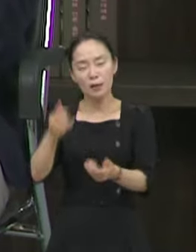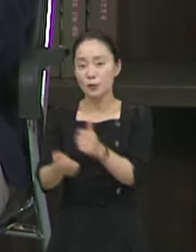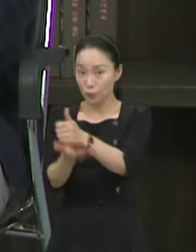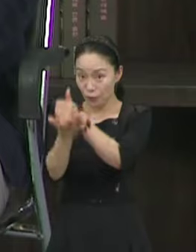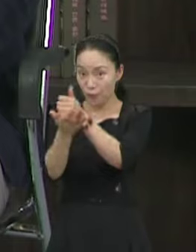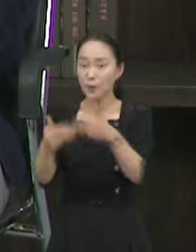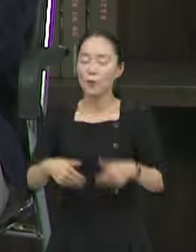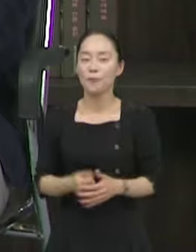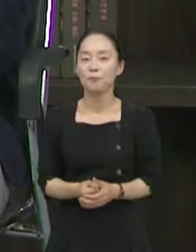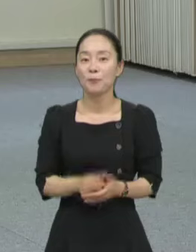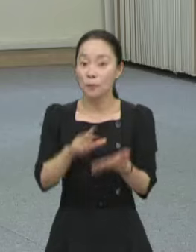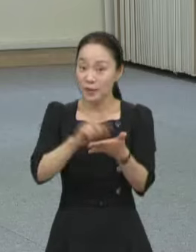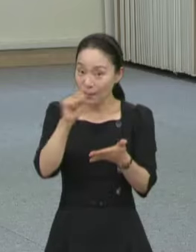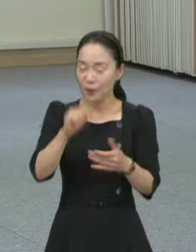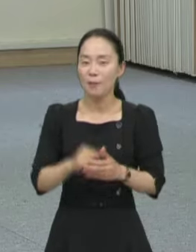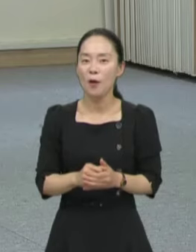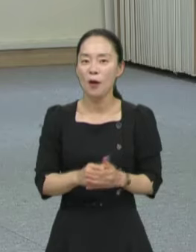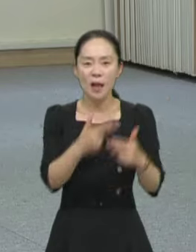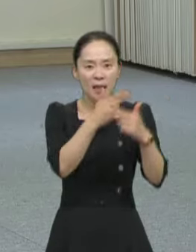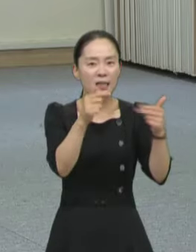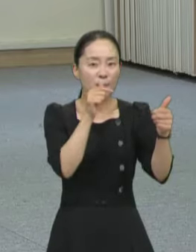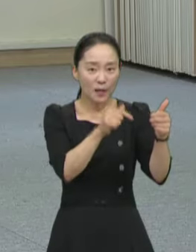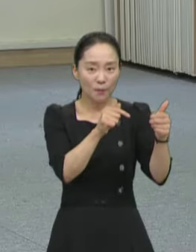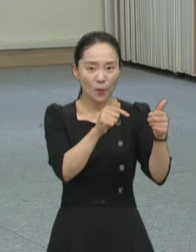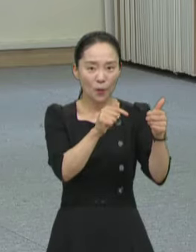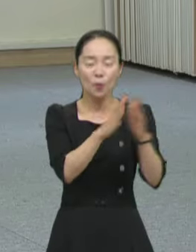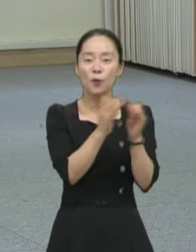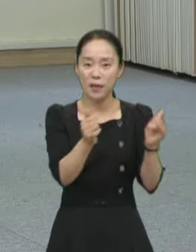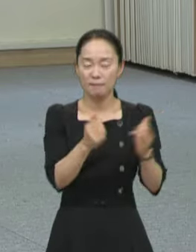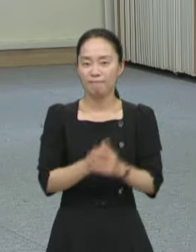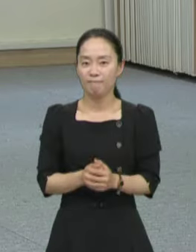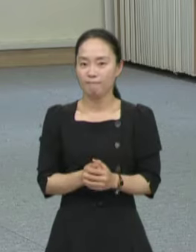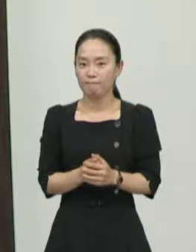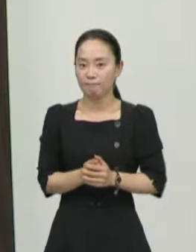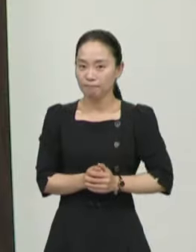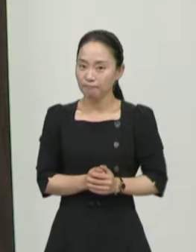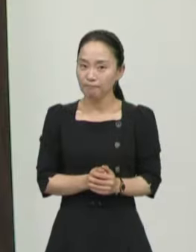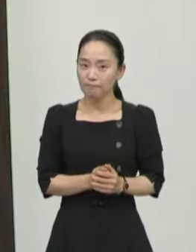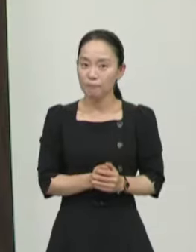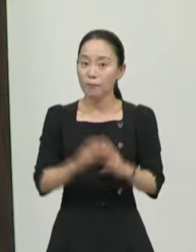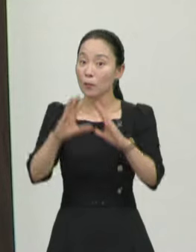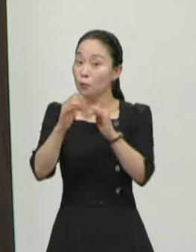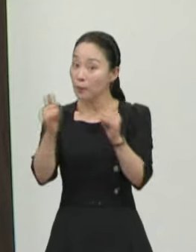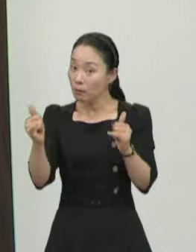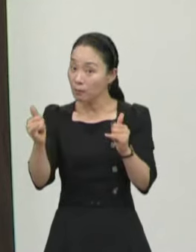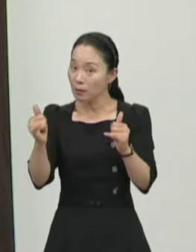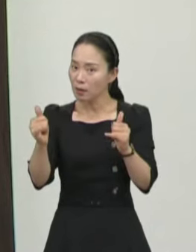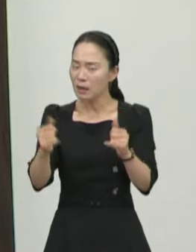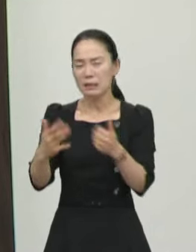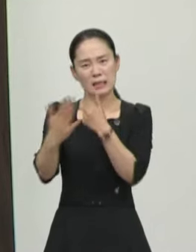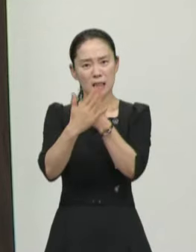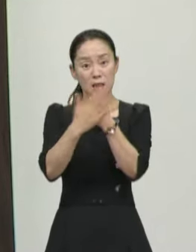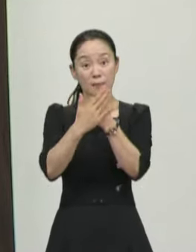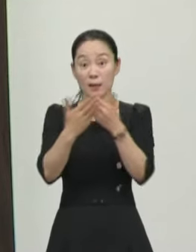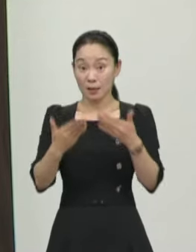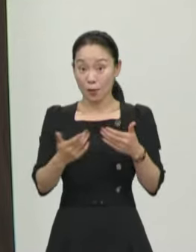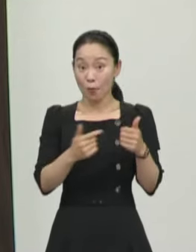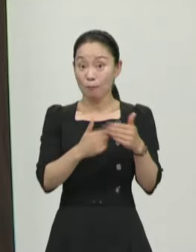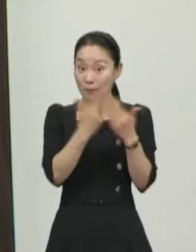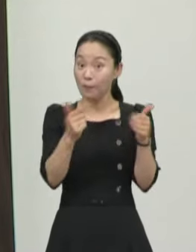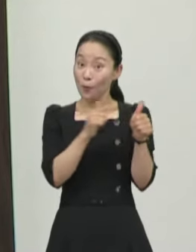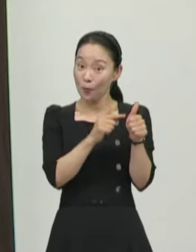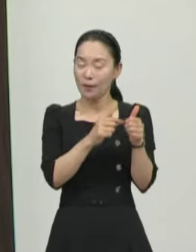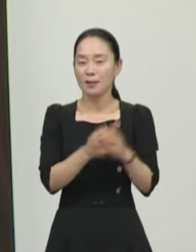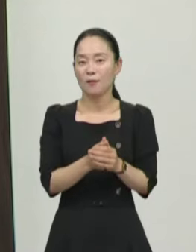근데 문제는 이재명 대표 본인입니다. 자, 이렇게 국민들의 큰 지지를 받았잖아요.